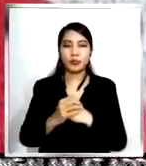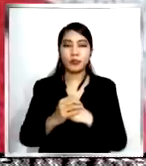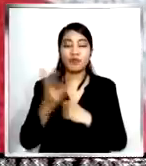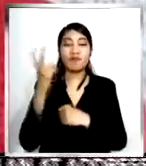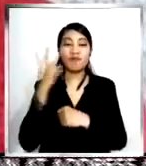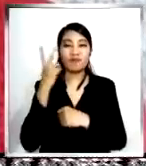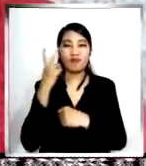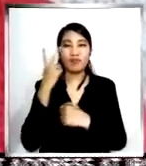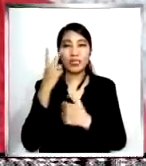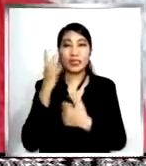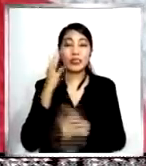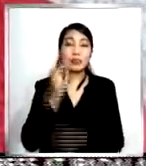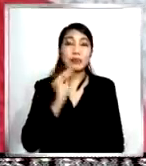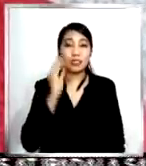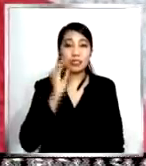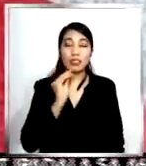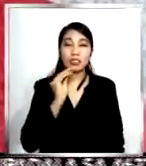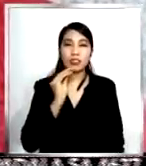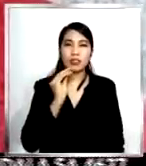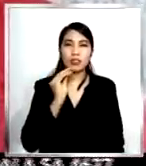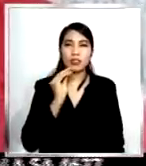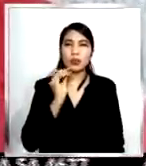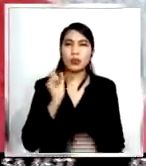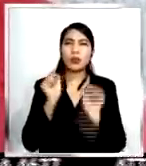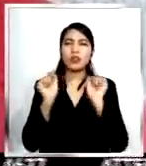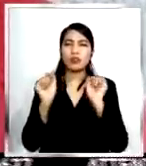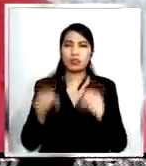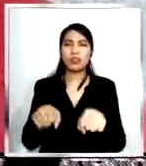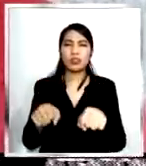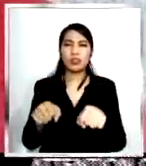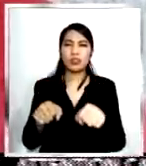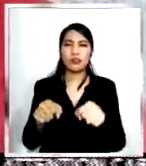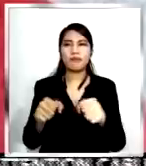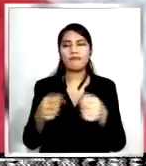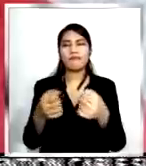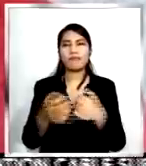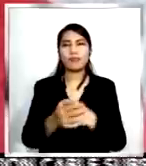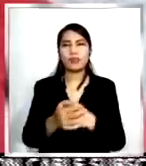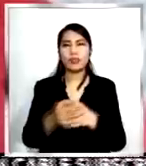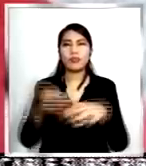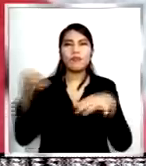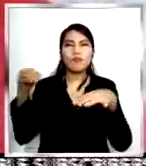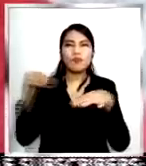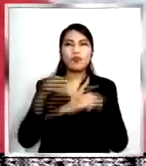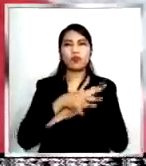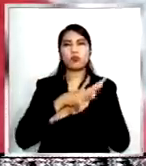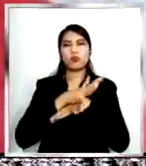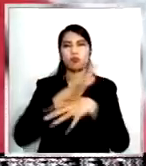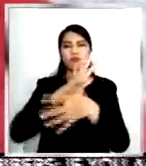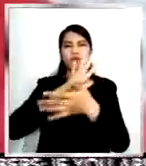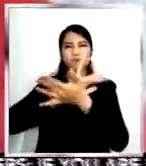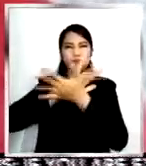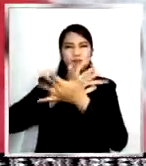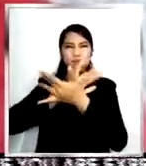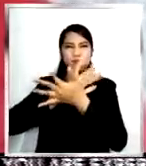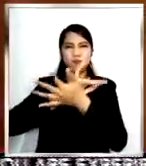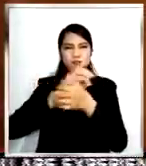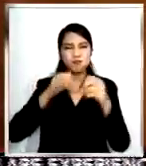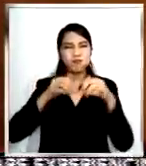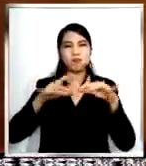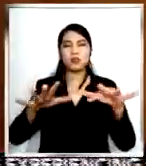eksperyensya, pwede talagang sumiklab yung epidemic at any time with